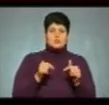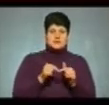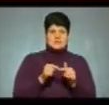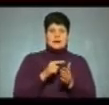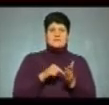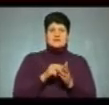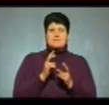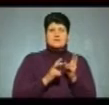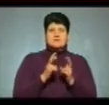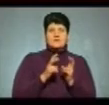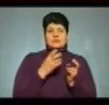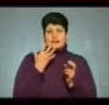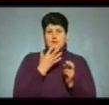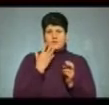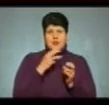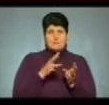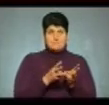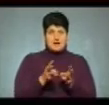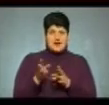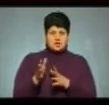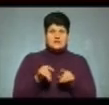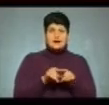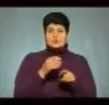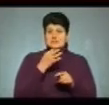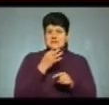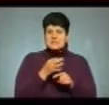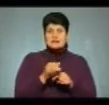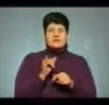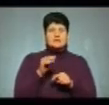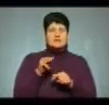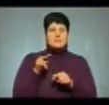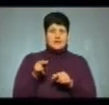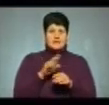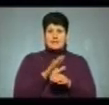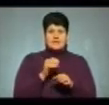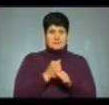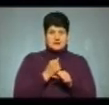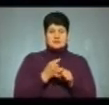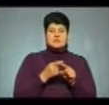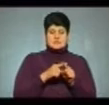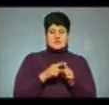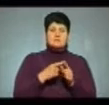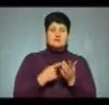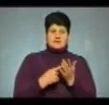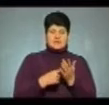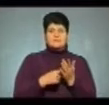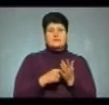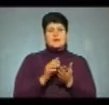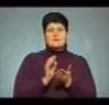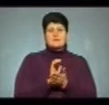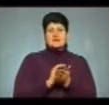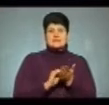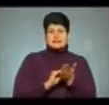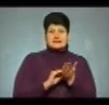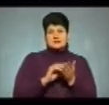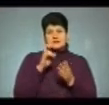міське підприємство теплових мереж. Також сказав, що ІТП не працює. Цю інформацію підтвердив прес-секретар комунального